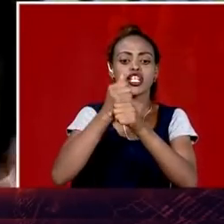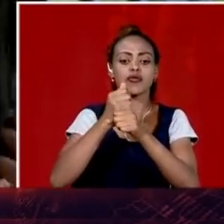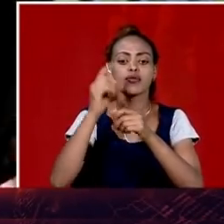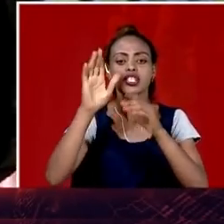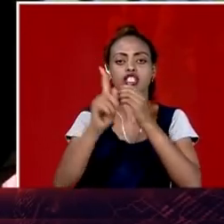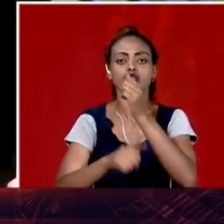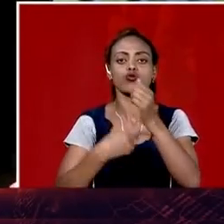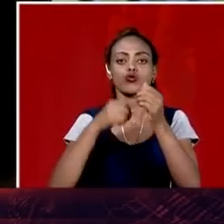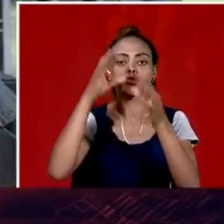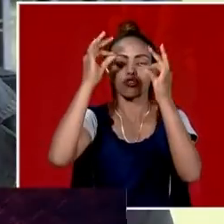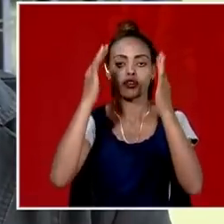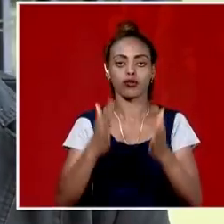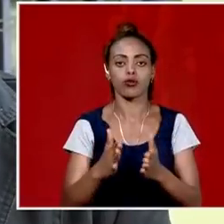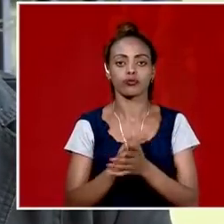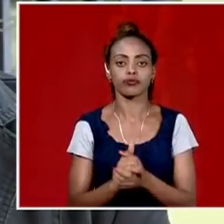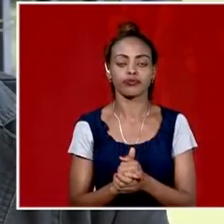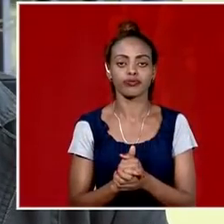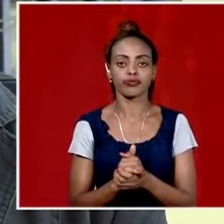ክቕፅሉ ተፈሪድዎም።